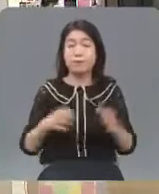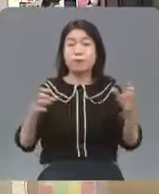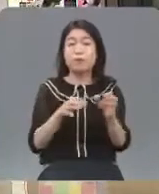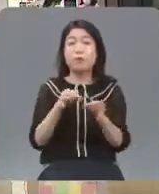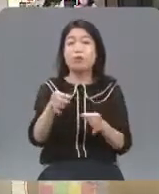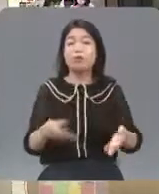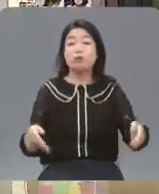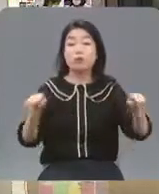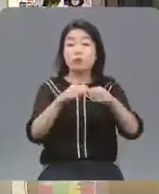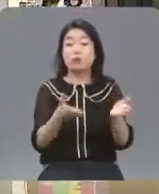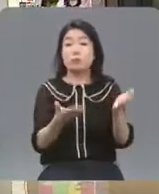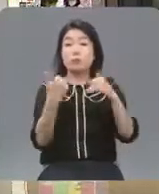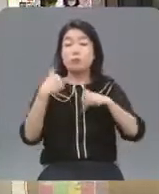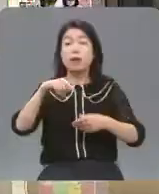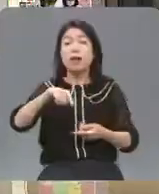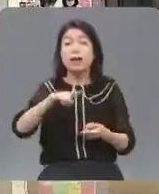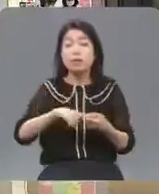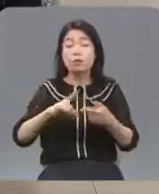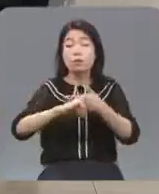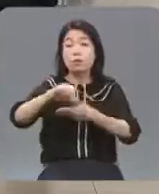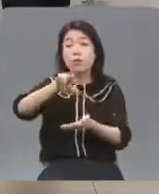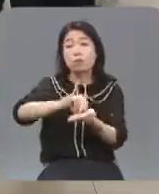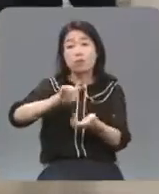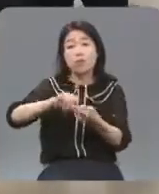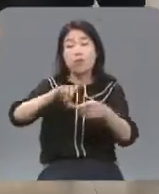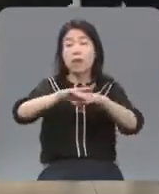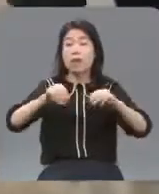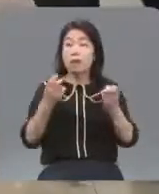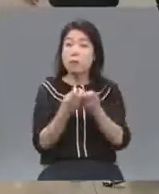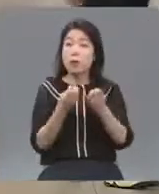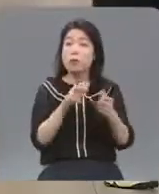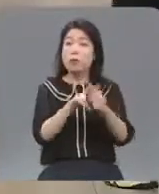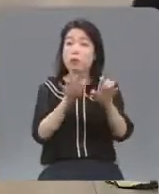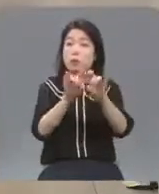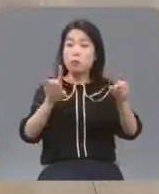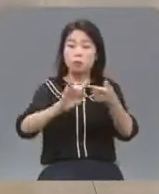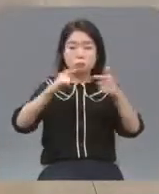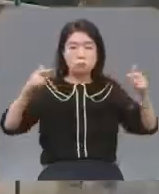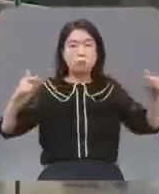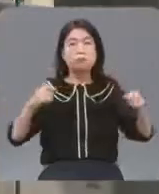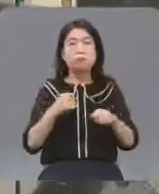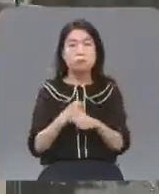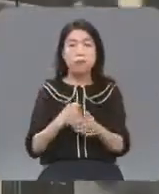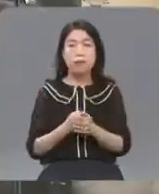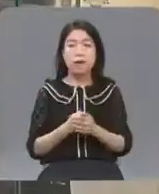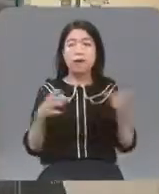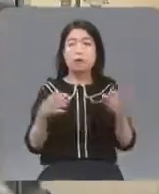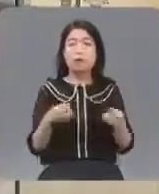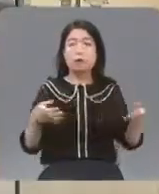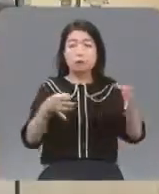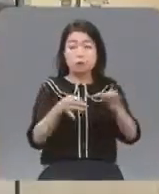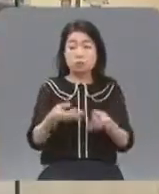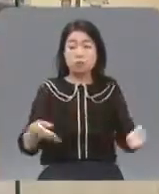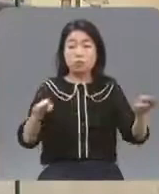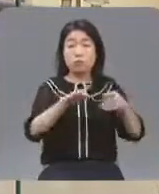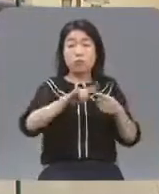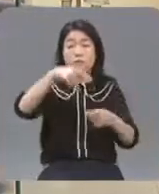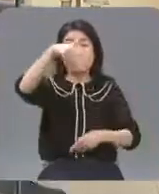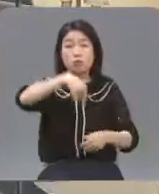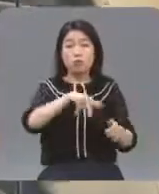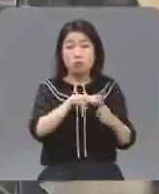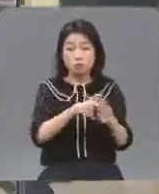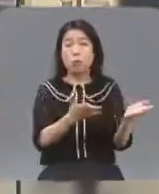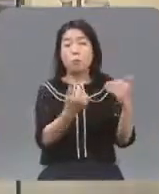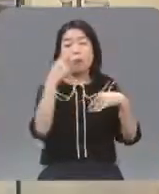쇼핑 울 유치 등 선거 이슈화 지역 현안에 대한 해법 은 후보 마다 엇갈렸습니다 복합 쇼핑몰에 대해 중요한 후보는